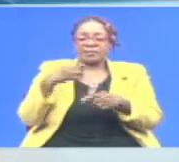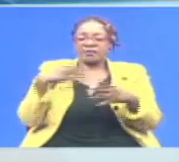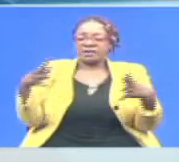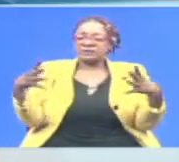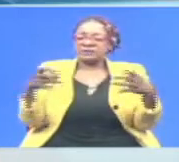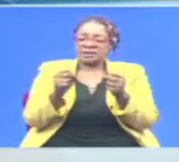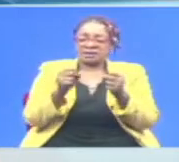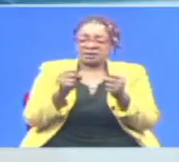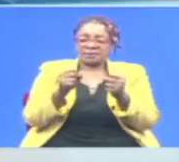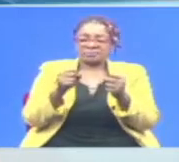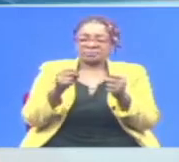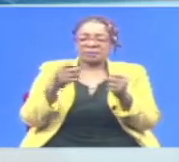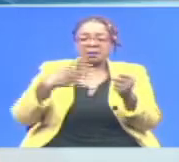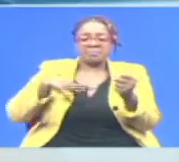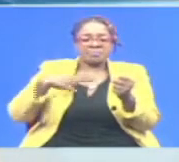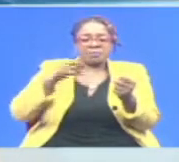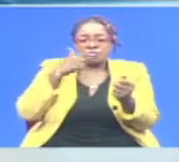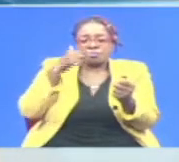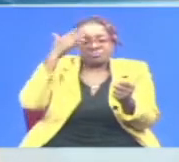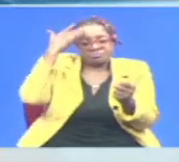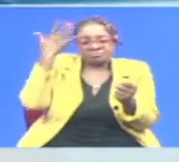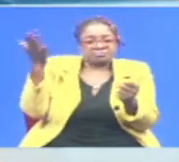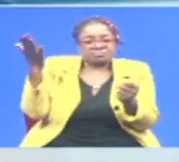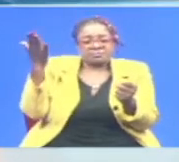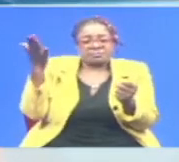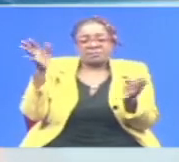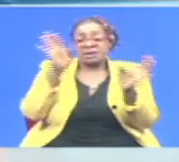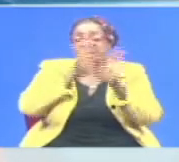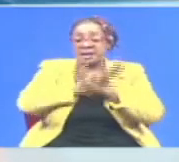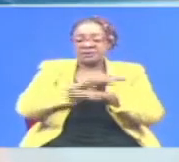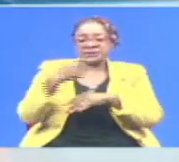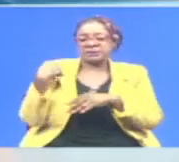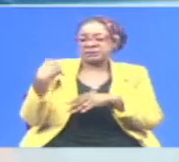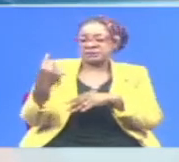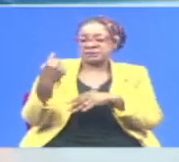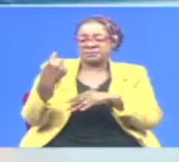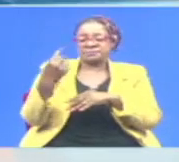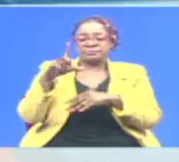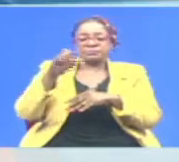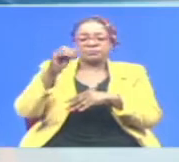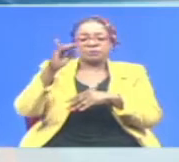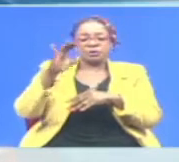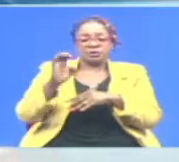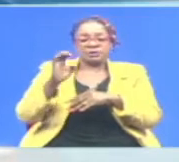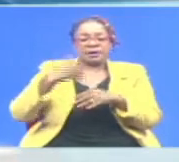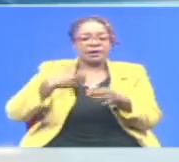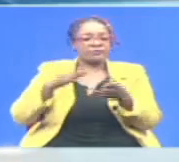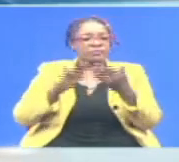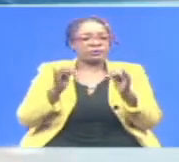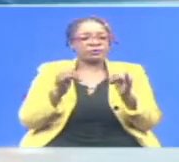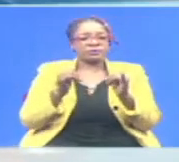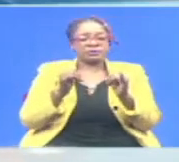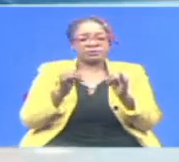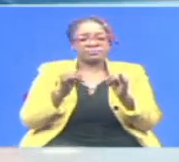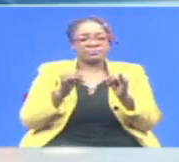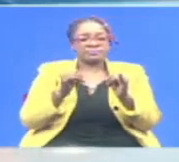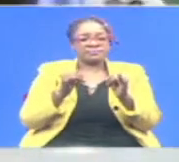la wavamizi wasiojulikana usiku wa kuamkia leo. Mwanahabari wetu Lois Wangui na taarifa hiyo kwa